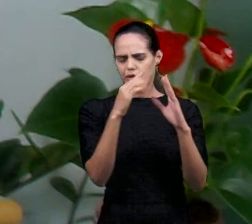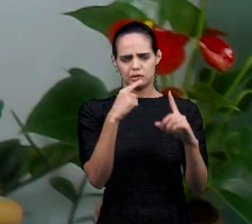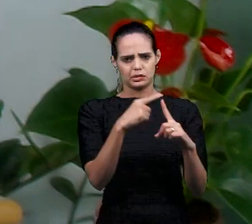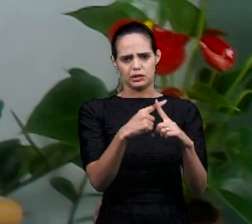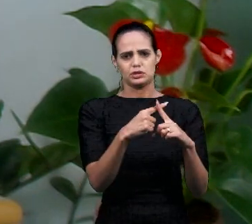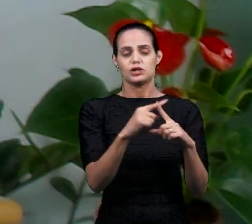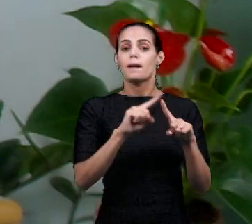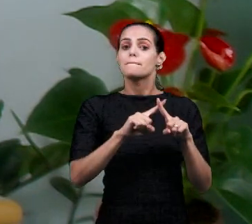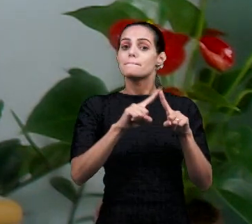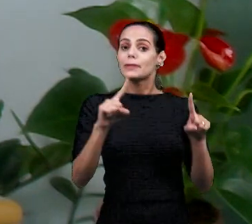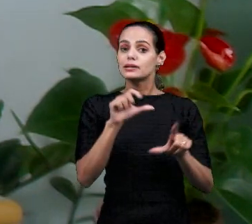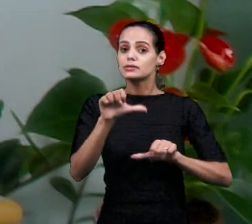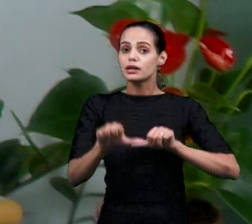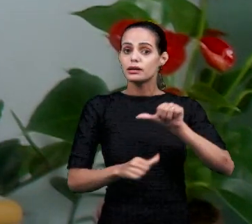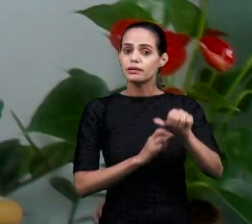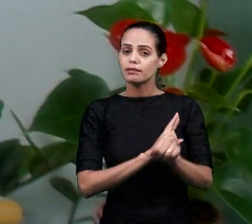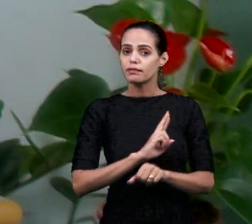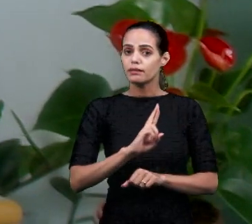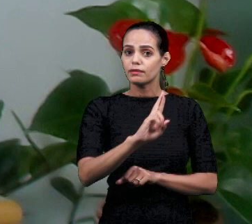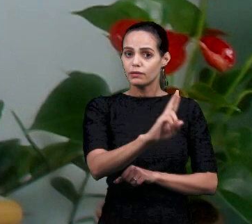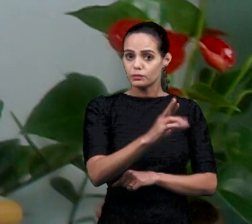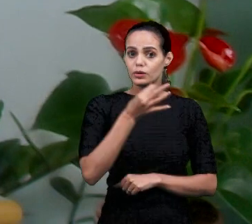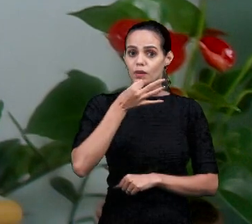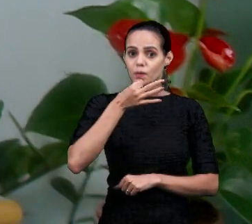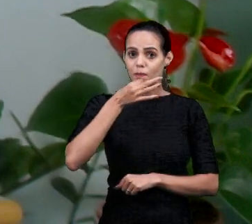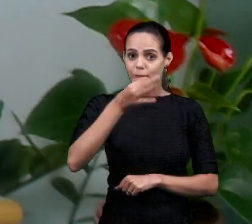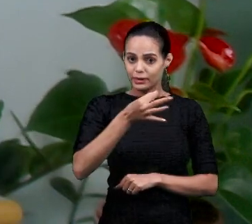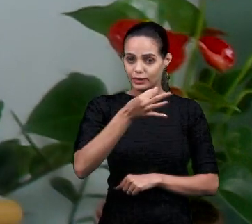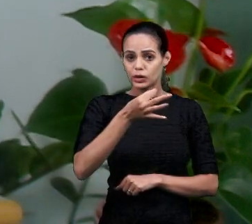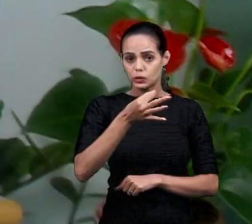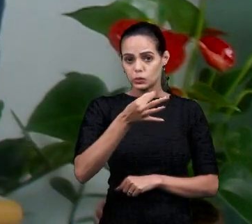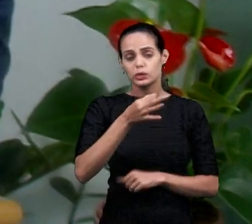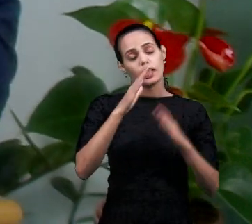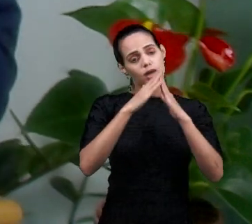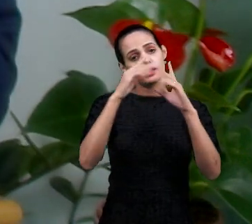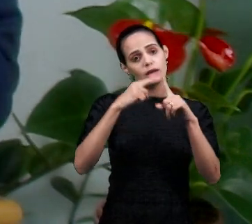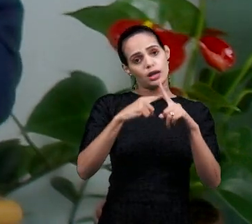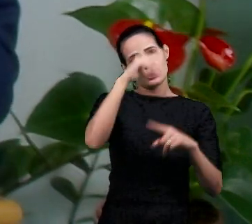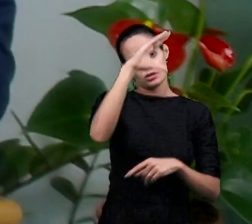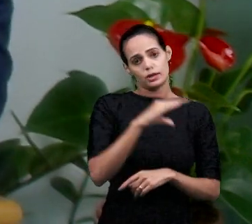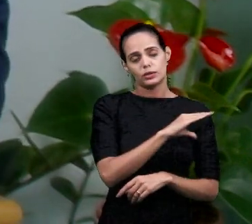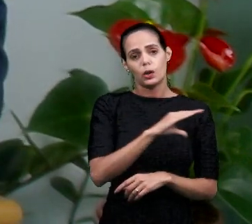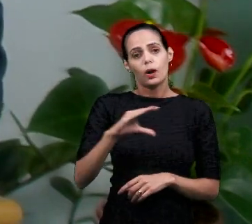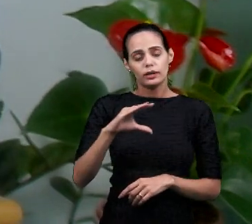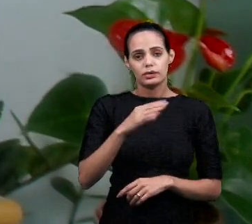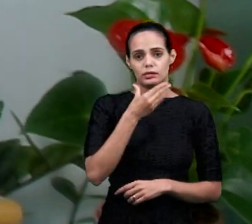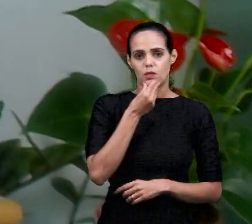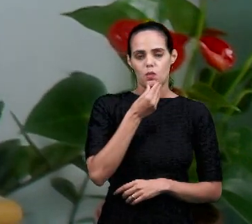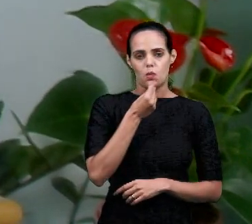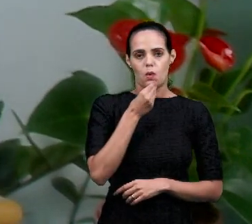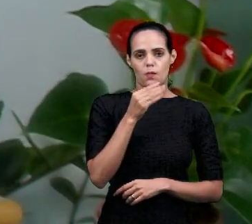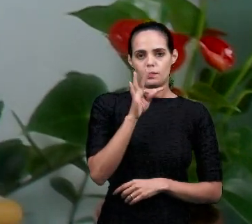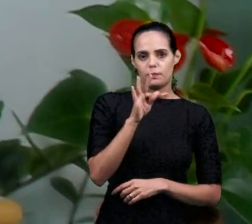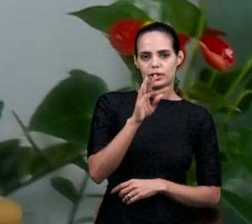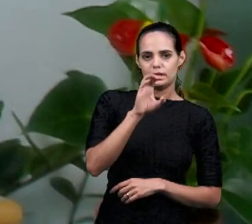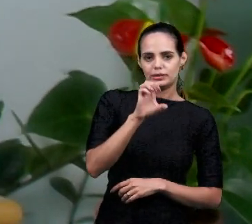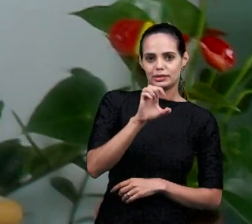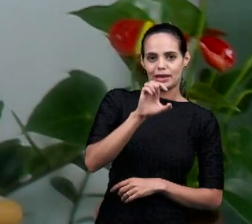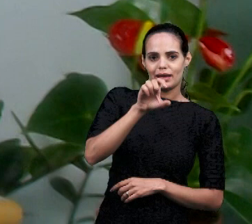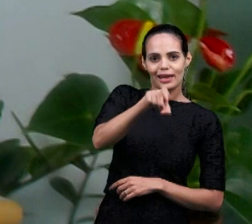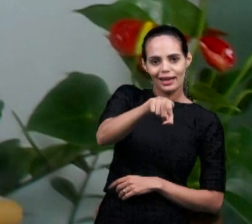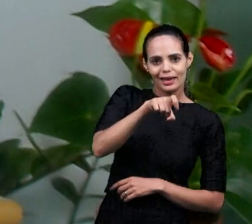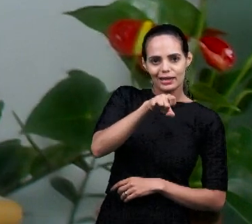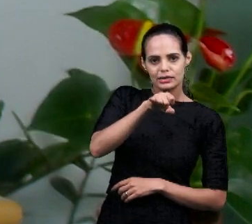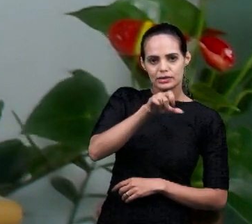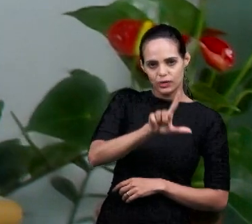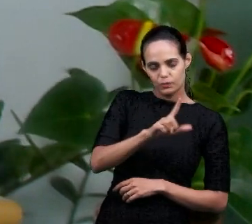en vérité, la réforme était sur les arguments de l'Église catholique. Donc, Tetzel, qui était le